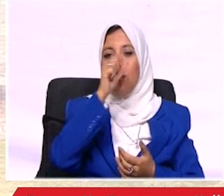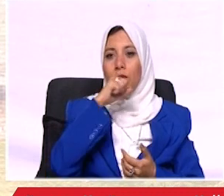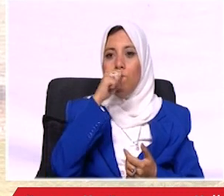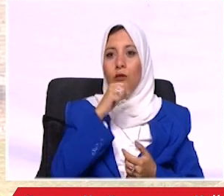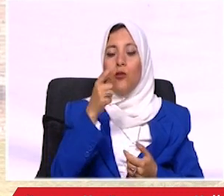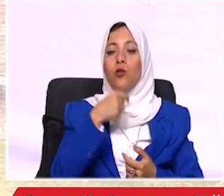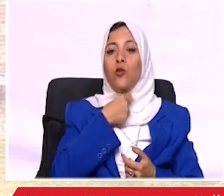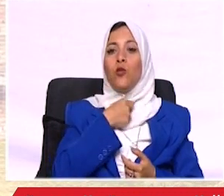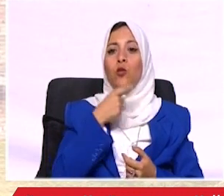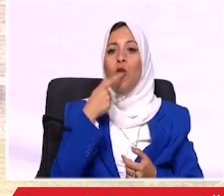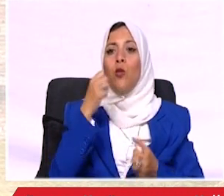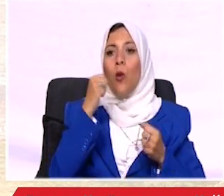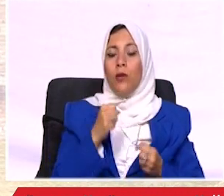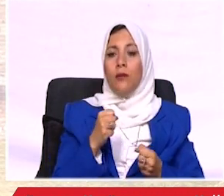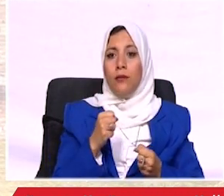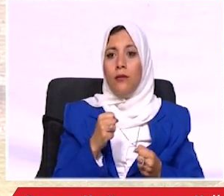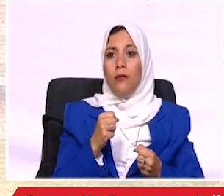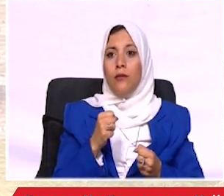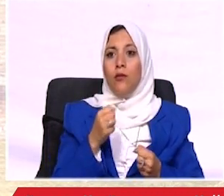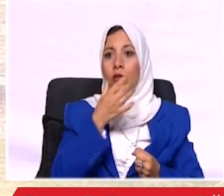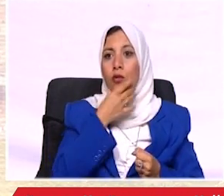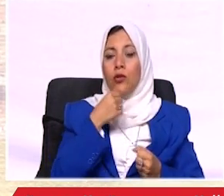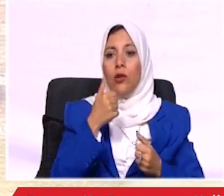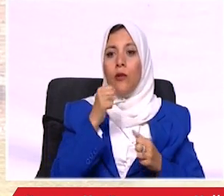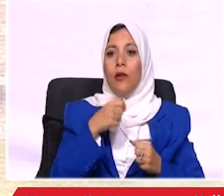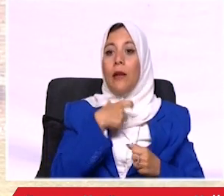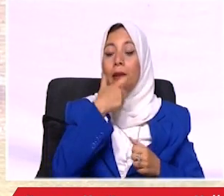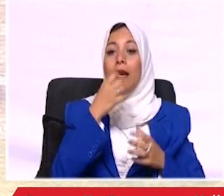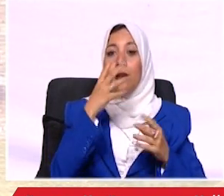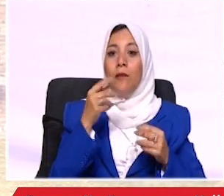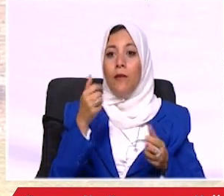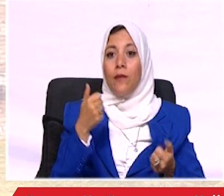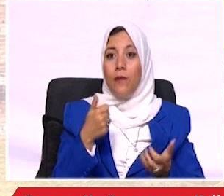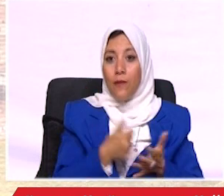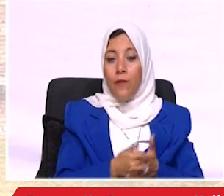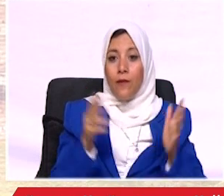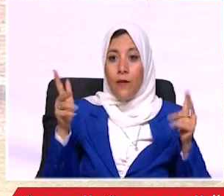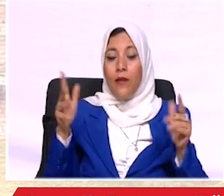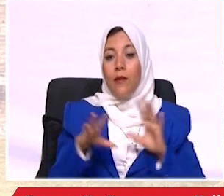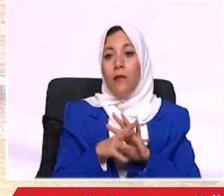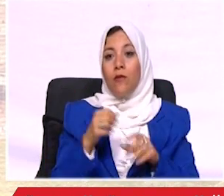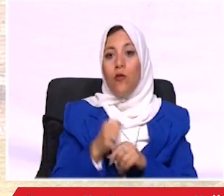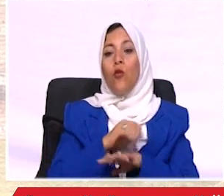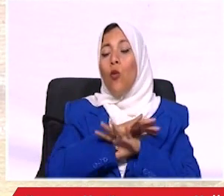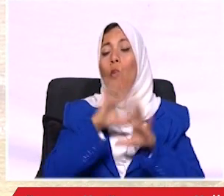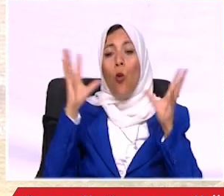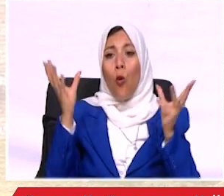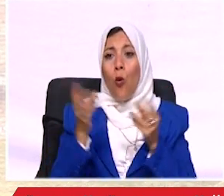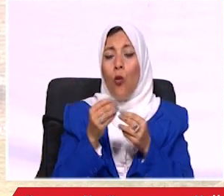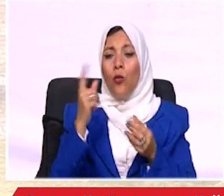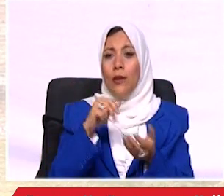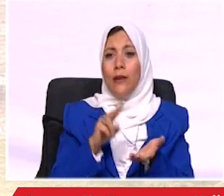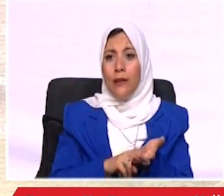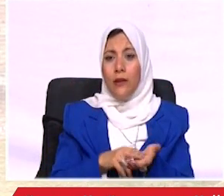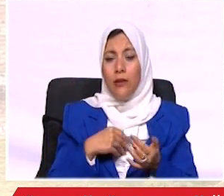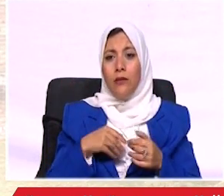صوته حلو جدا وشخصيه جميله جدا، كان بيضحكني قوي. بس هو دخل بقى في التمثيل قبليه بكتير، يعني كله دخل في التمثيل قبليه. مش عارف مين تاني كان